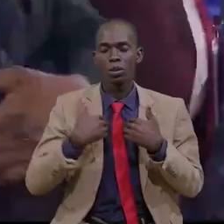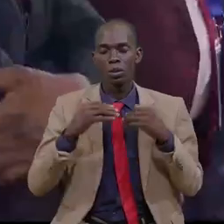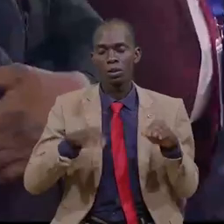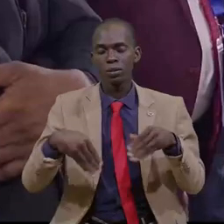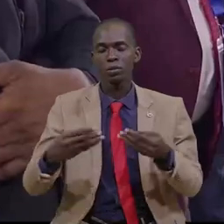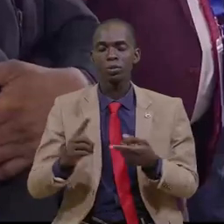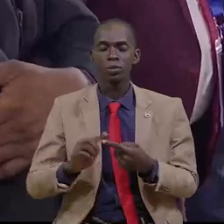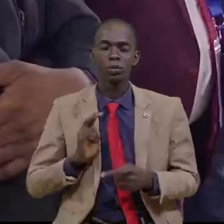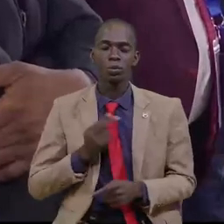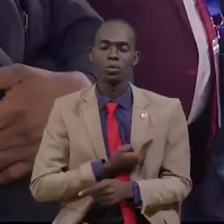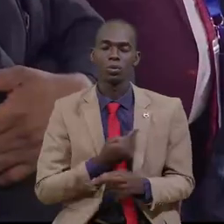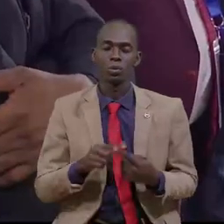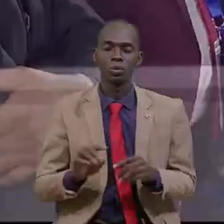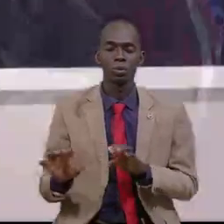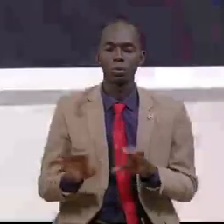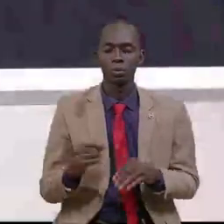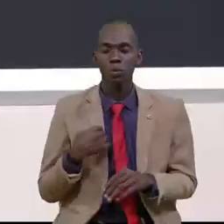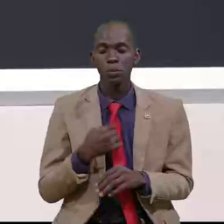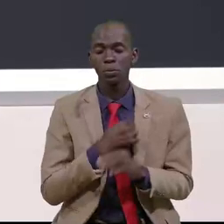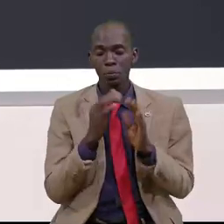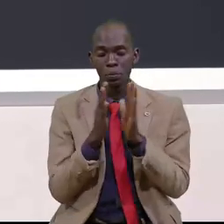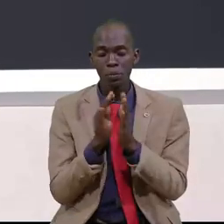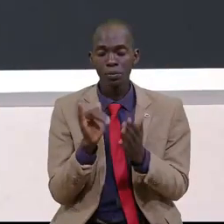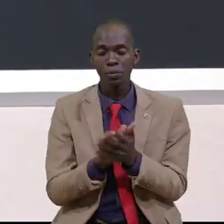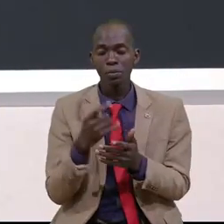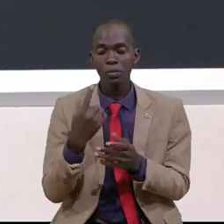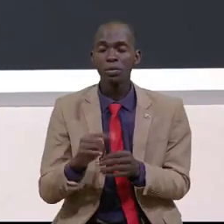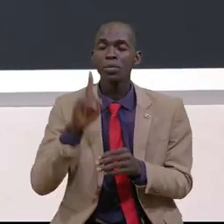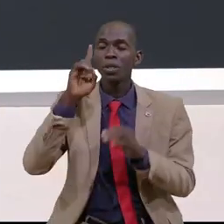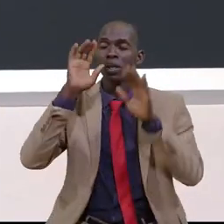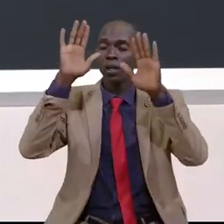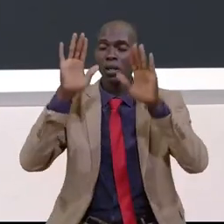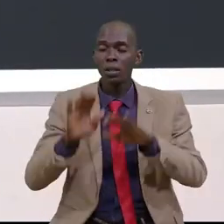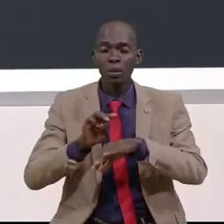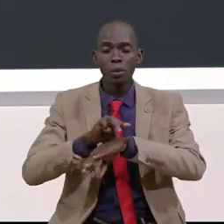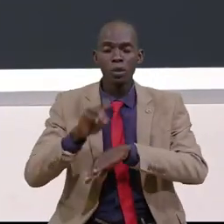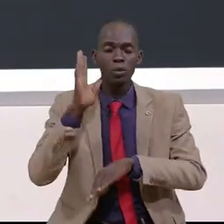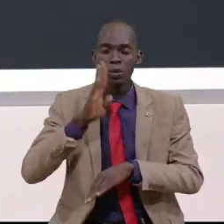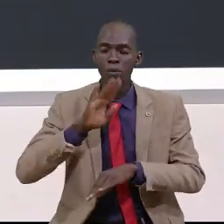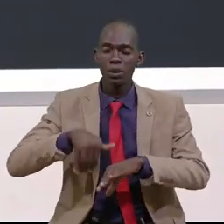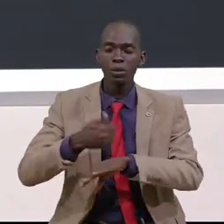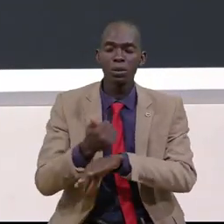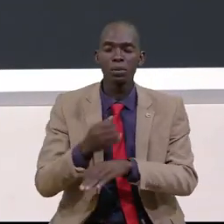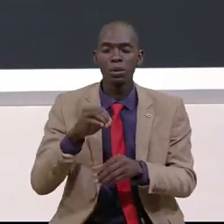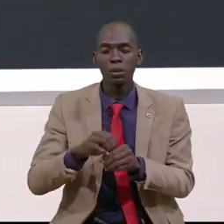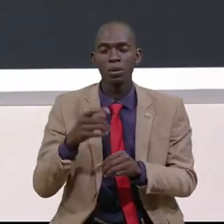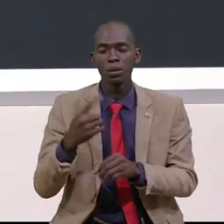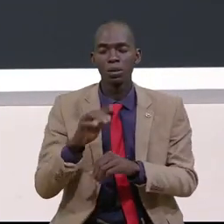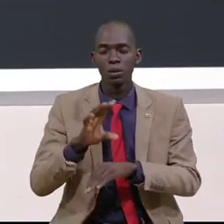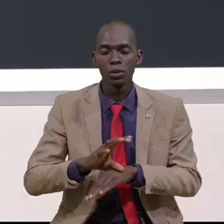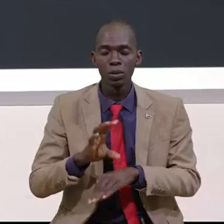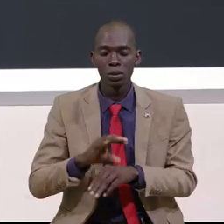tout ce que tu nous donnes à faire. Nous prions que le ministère excellent soit